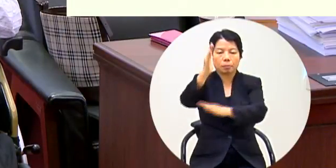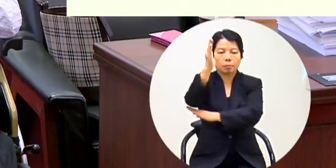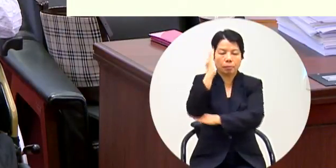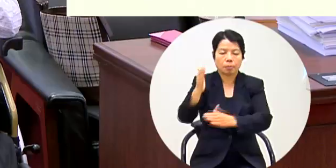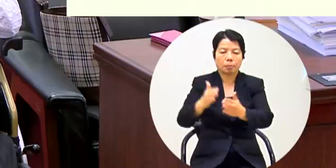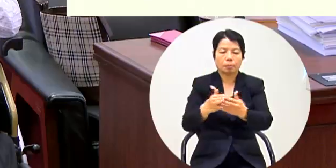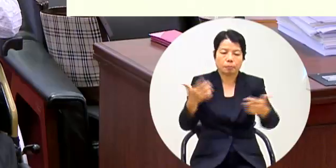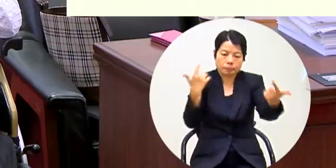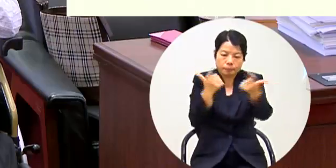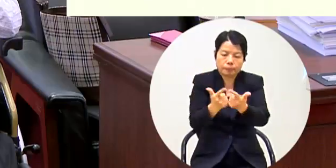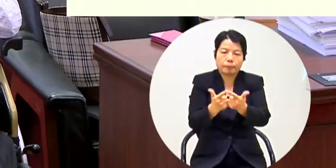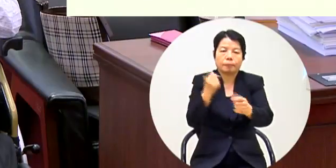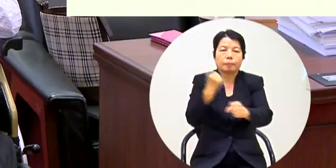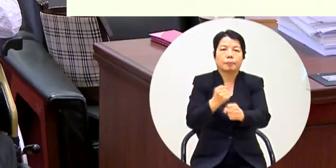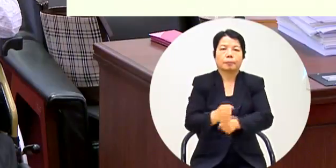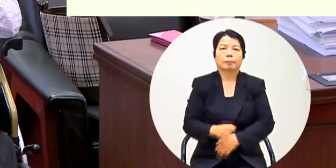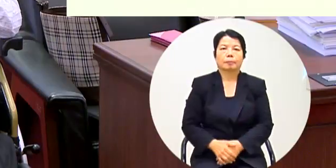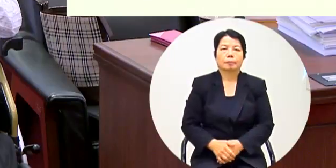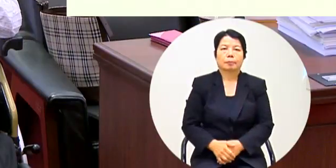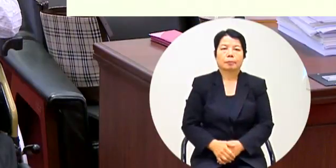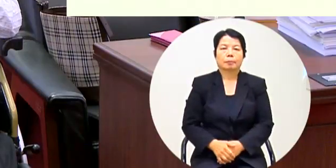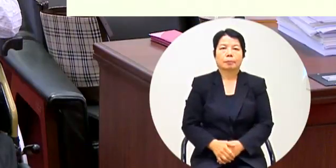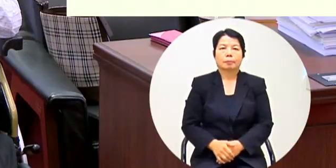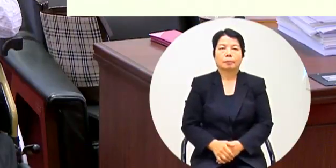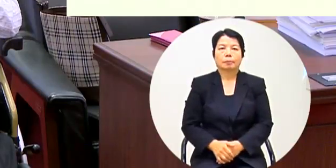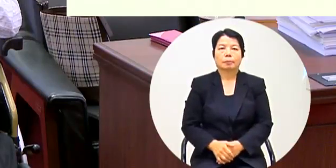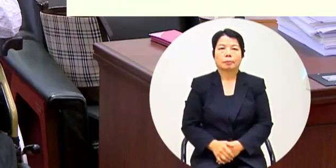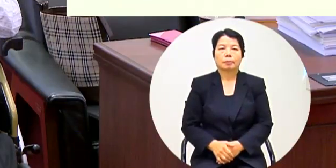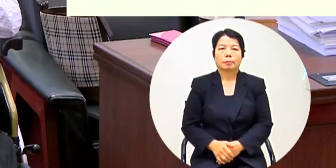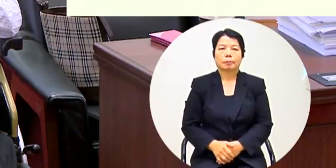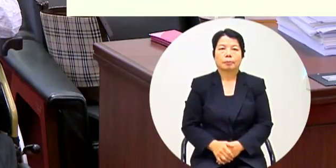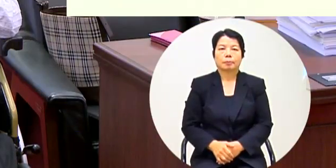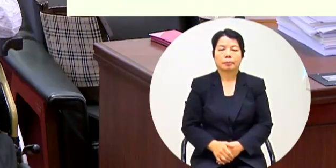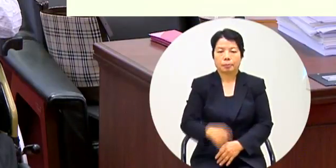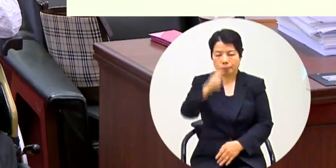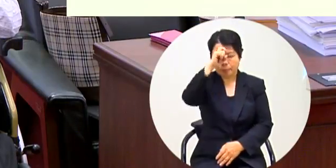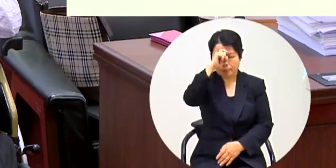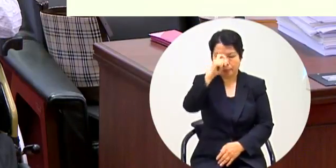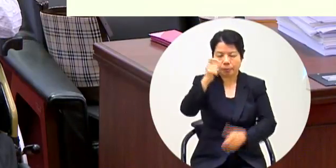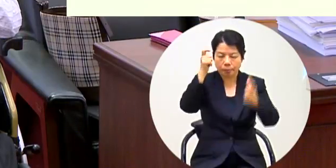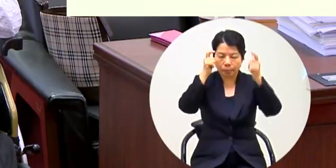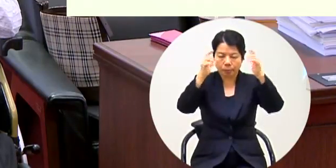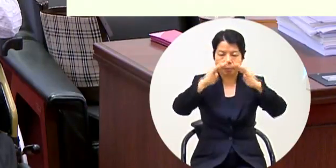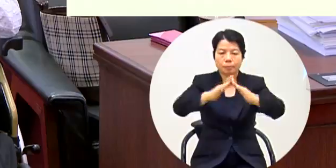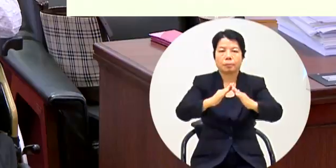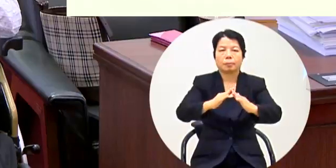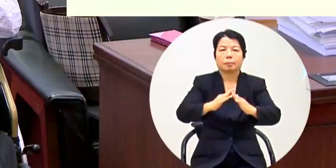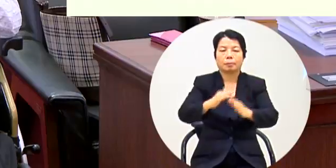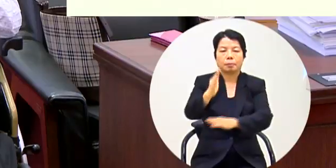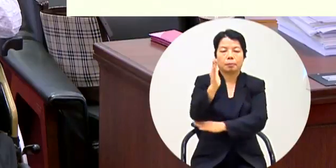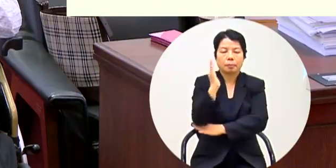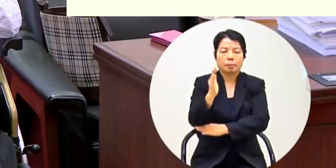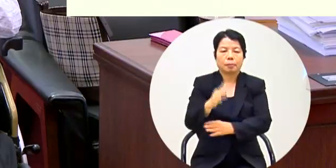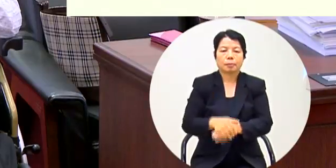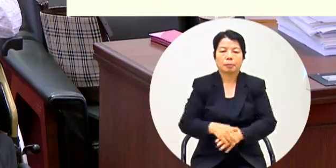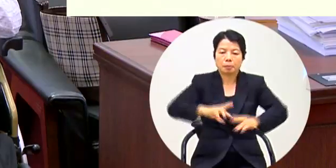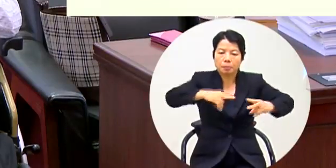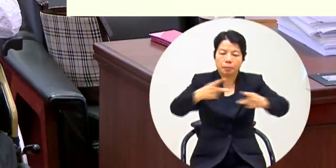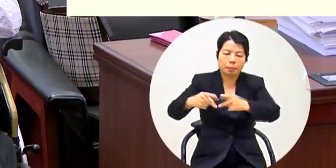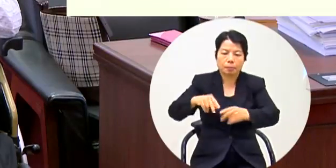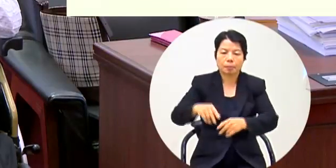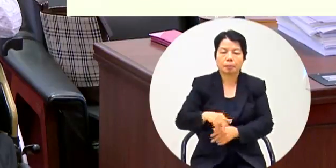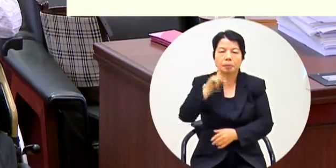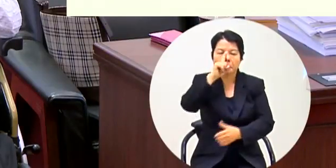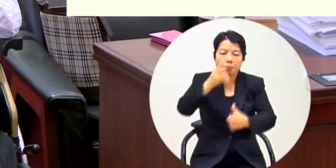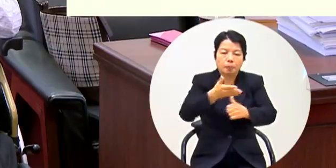的，好，就是希望你在改善这个空污的前提之下呢，去做到提前除役。那在